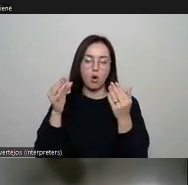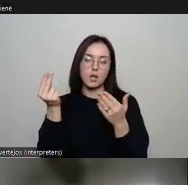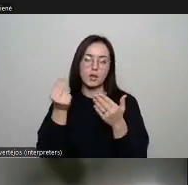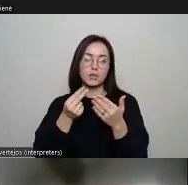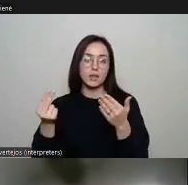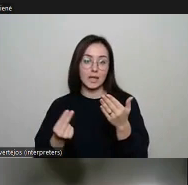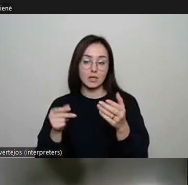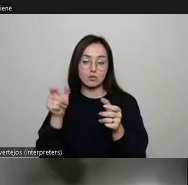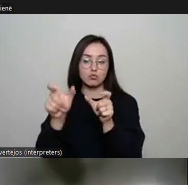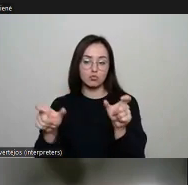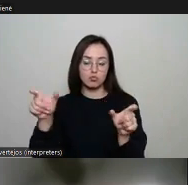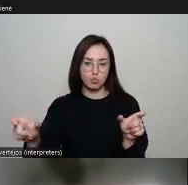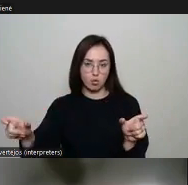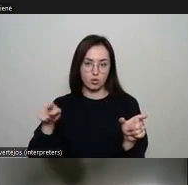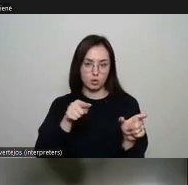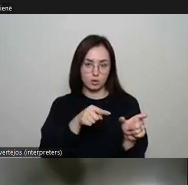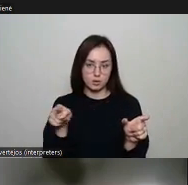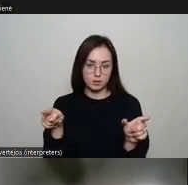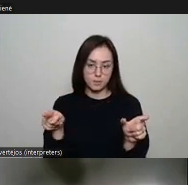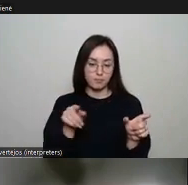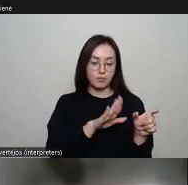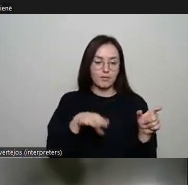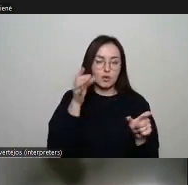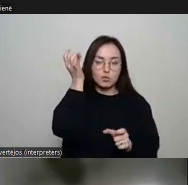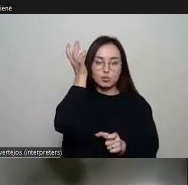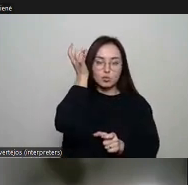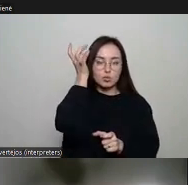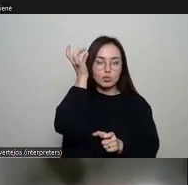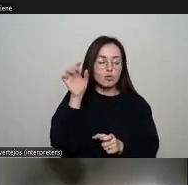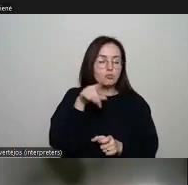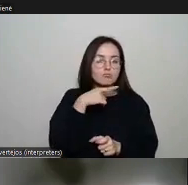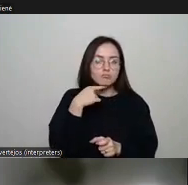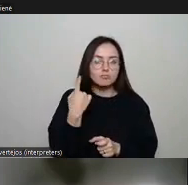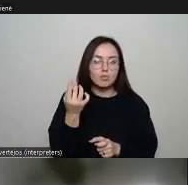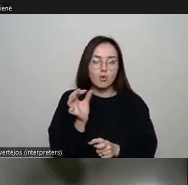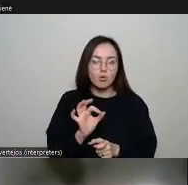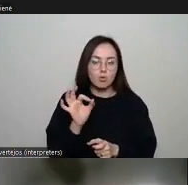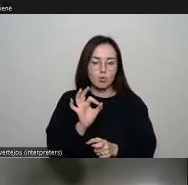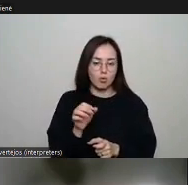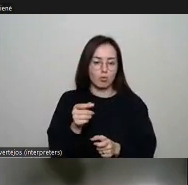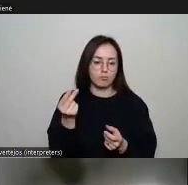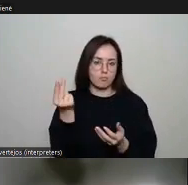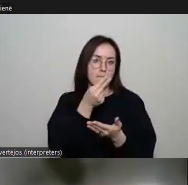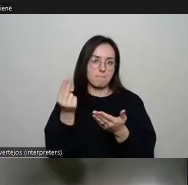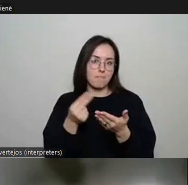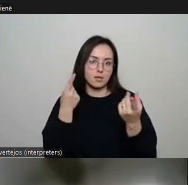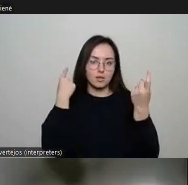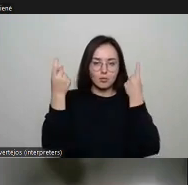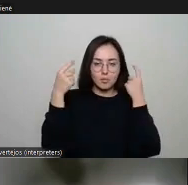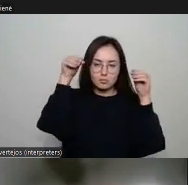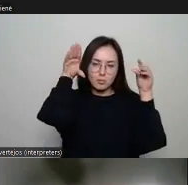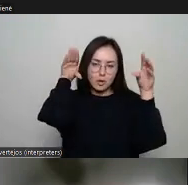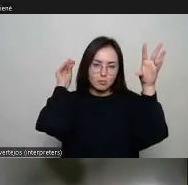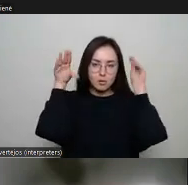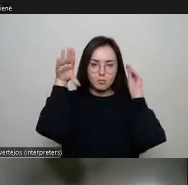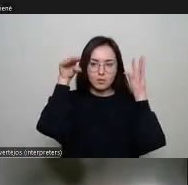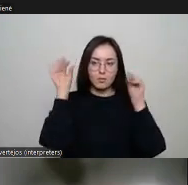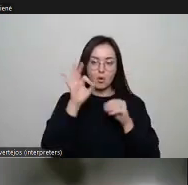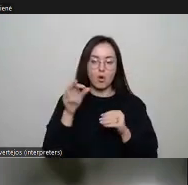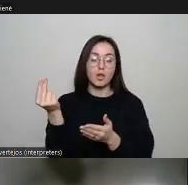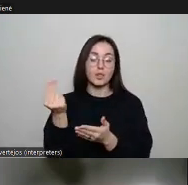apie dailininkus, tai jie sužinojo labai daug žinių ir informacijos iš